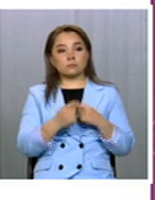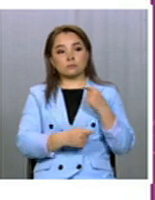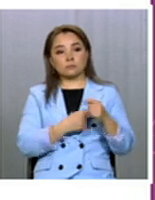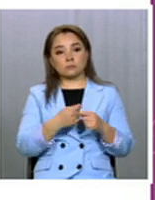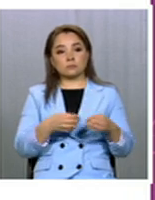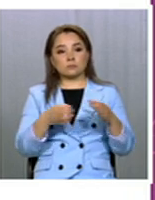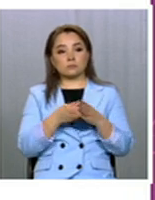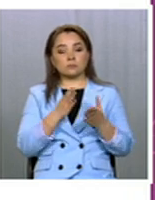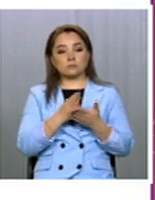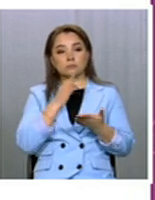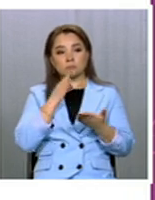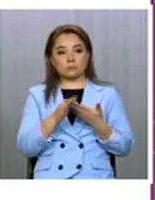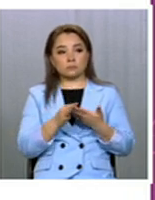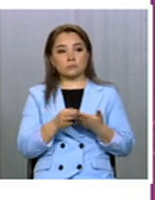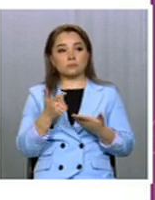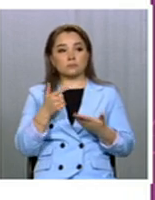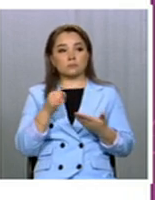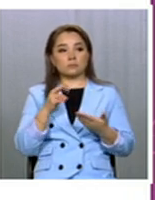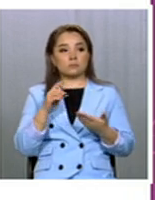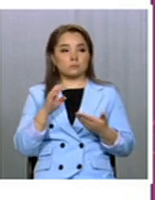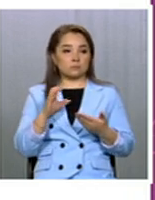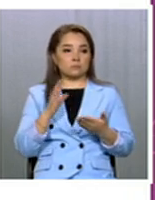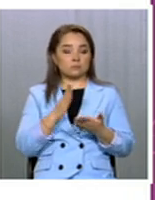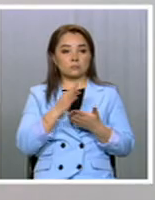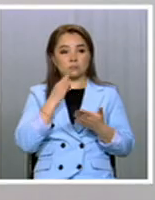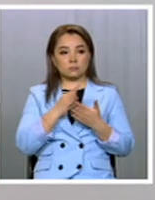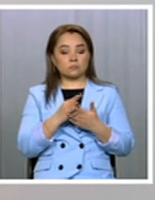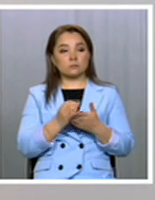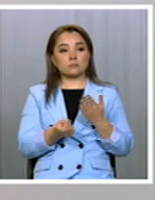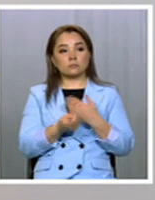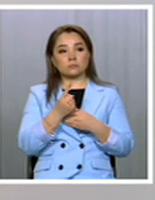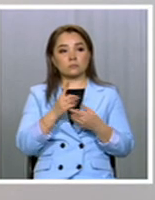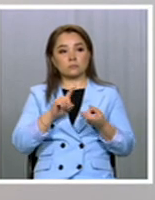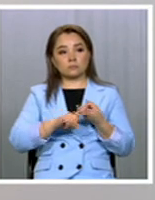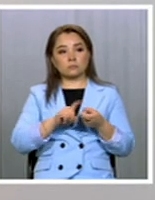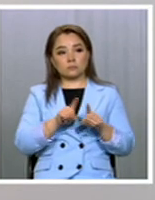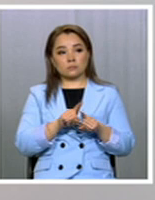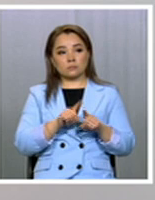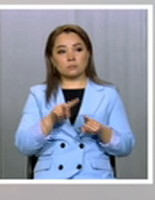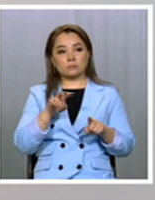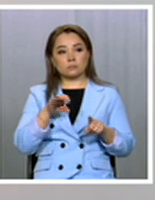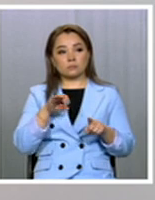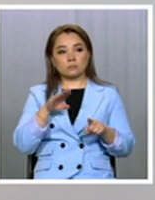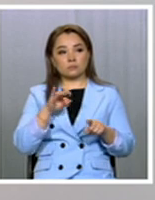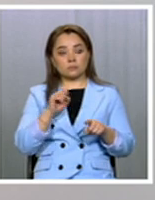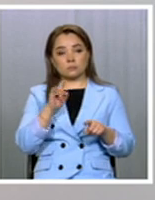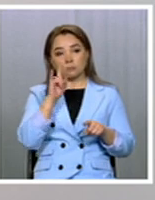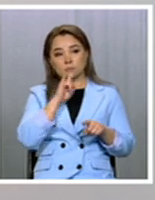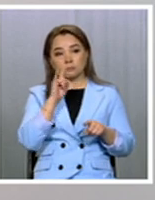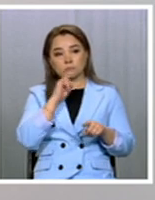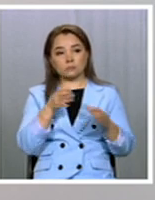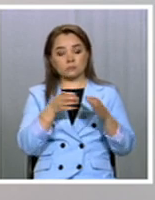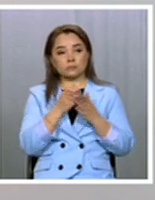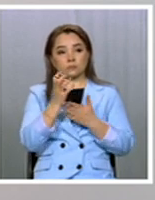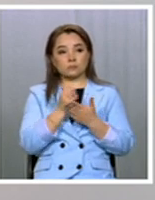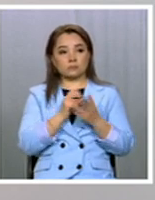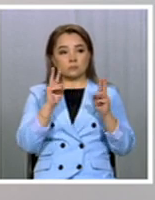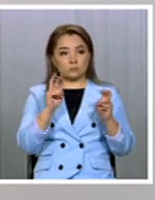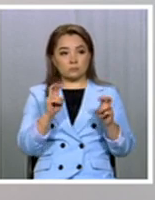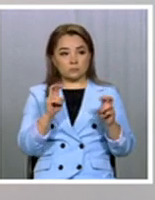жатады. Генезисі бойынша, пайда болуы бойынша мұнай литосфералық ресурстарға